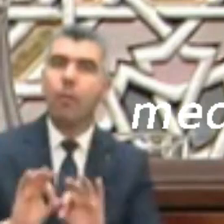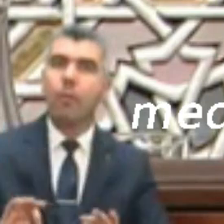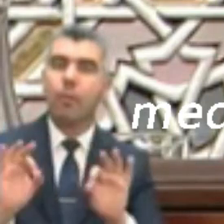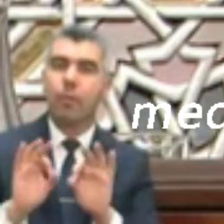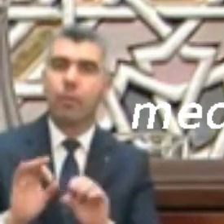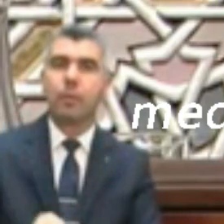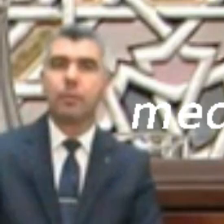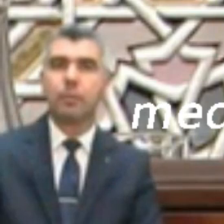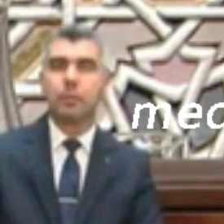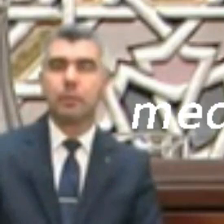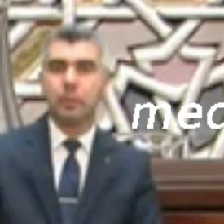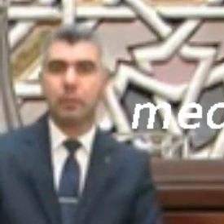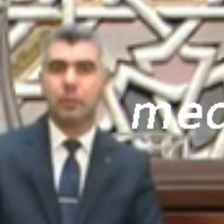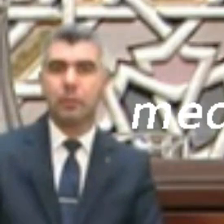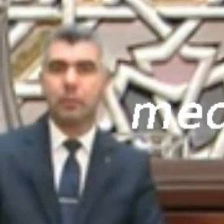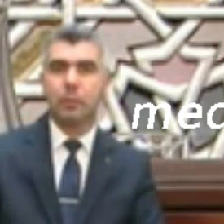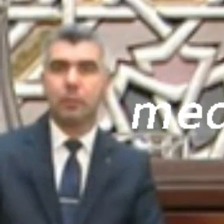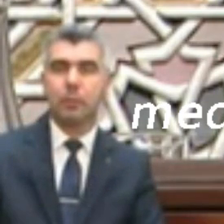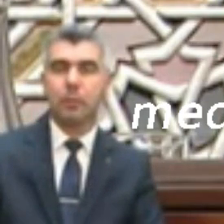سيادة النواب،